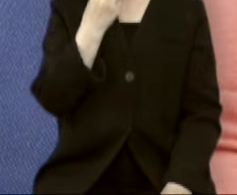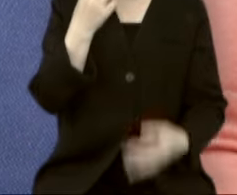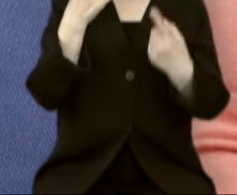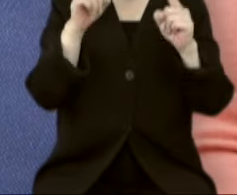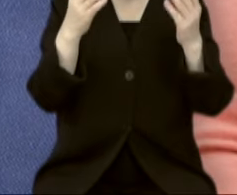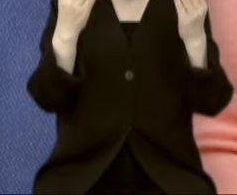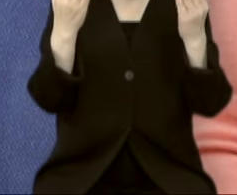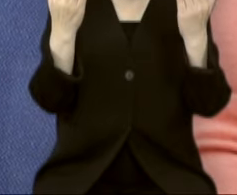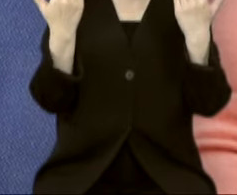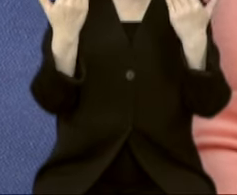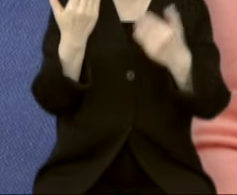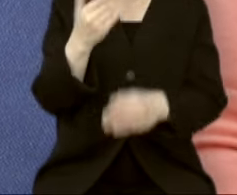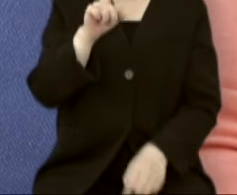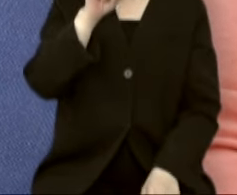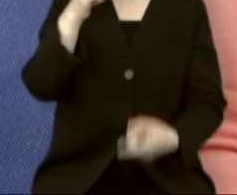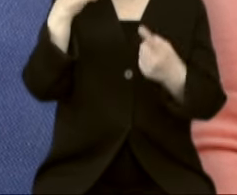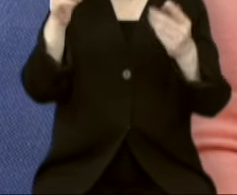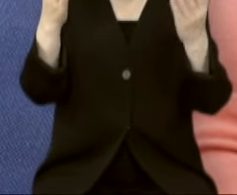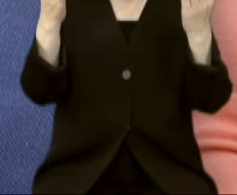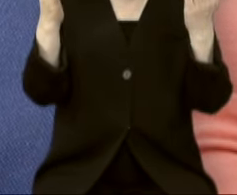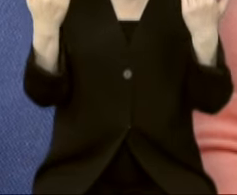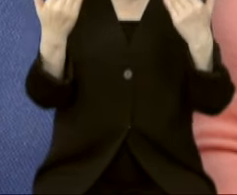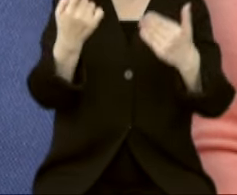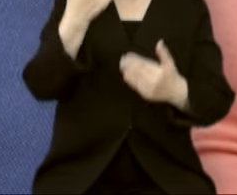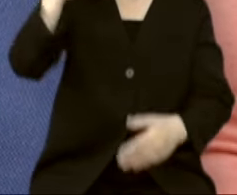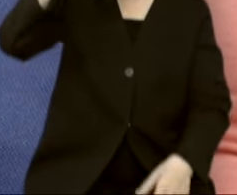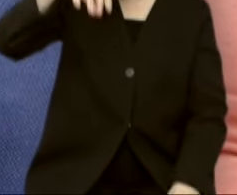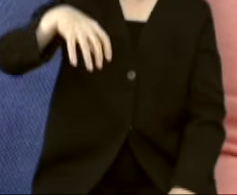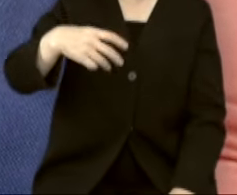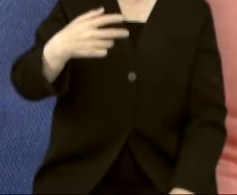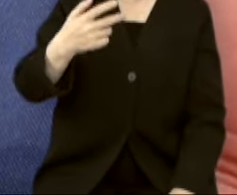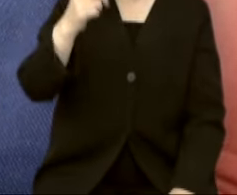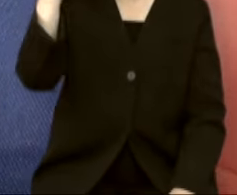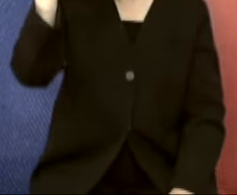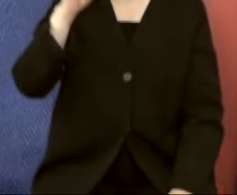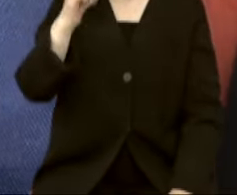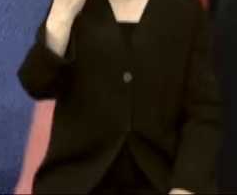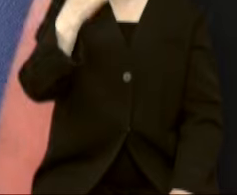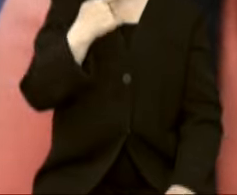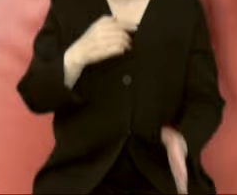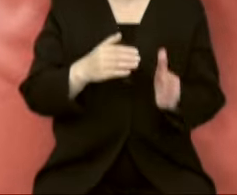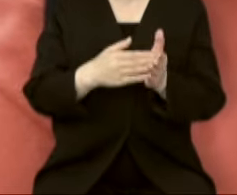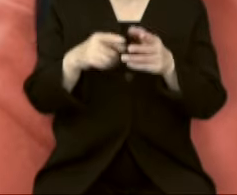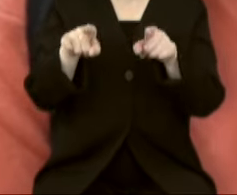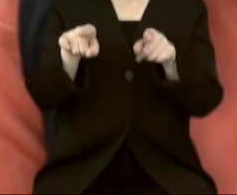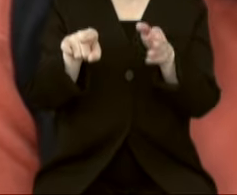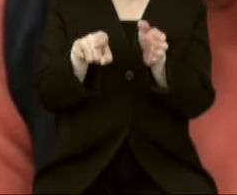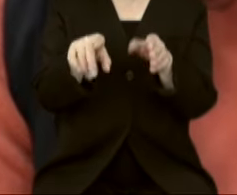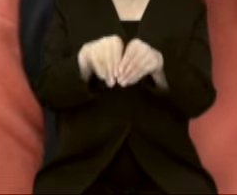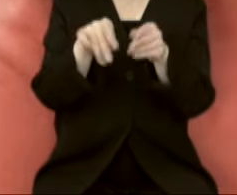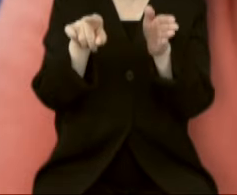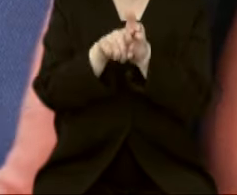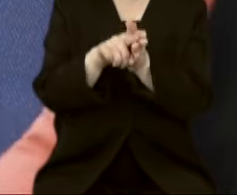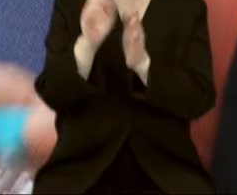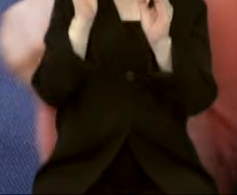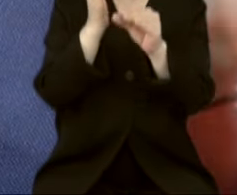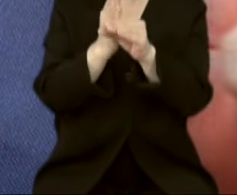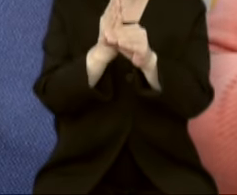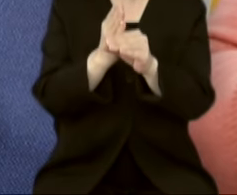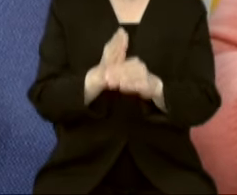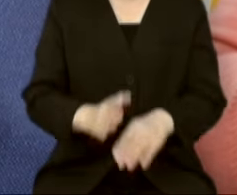네. 연세대학교 한국어학당에서 한국말 좀 배웠어요. 네. 배우고 나서 이제 정신에서 공부하고 있으니까